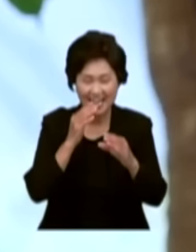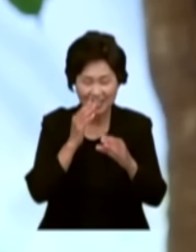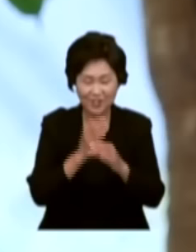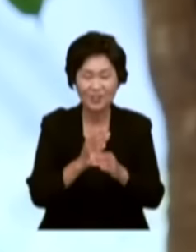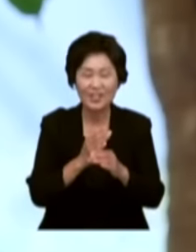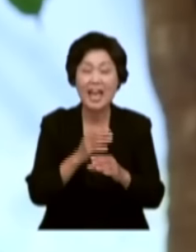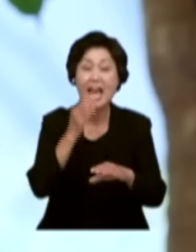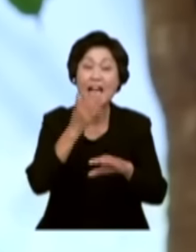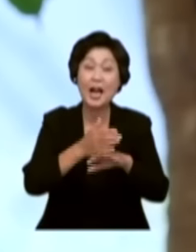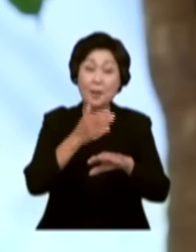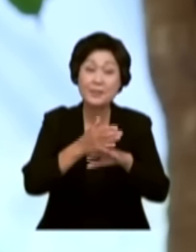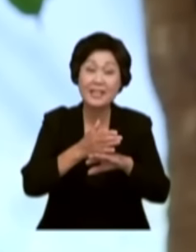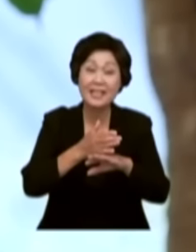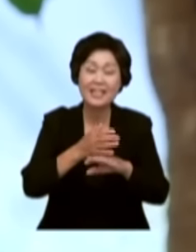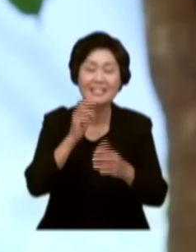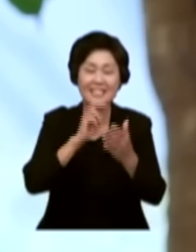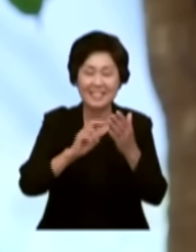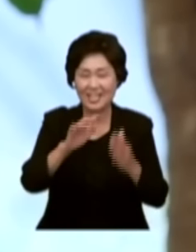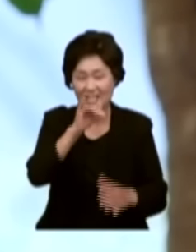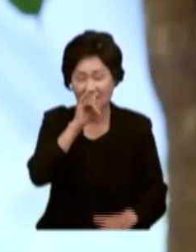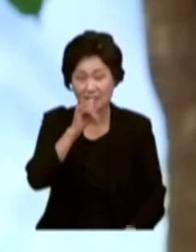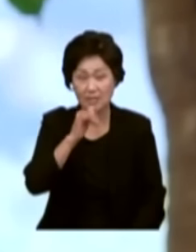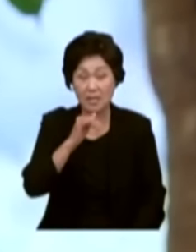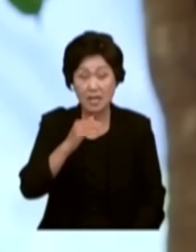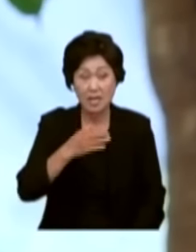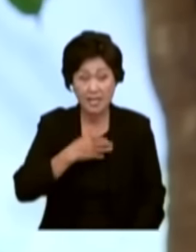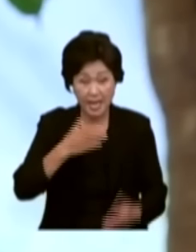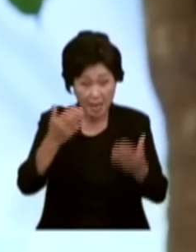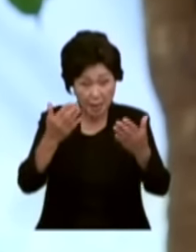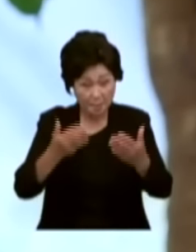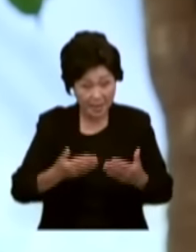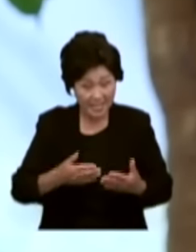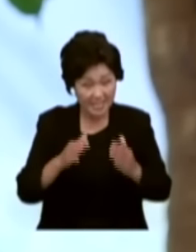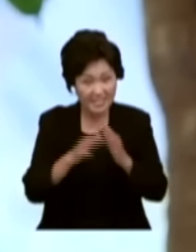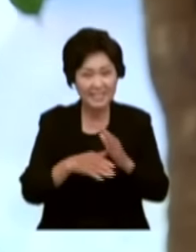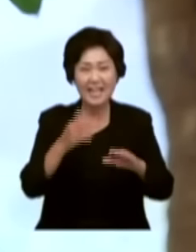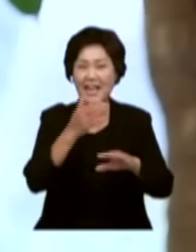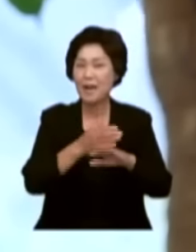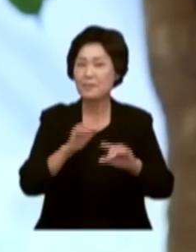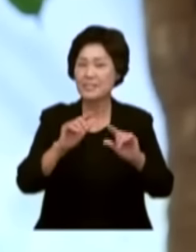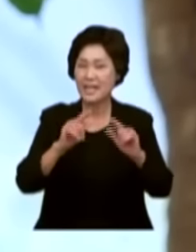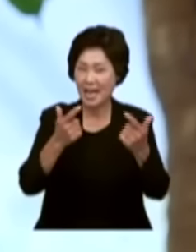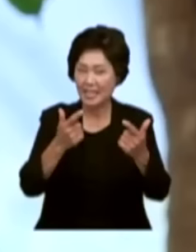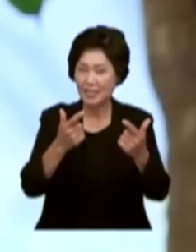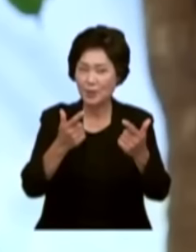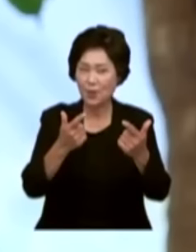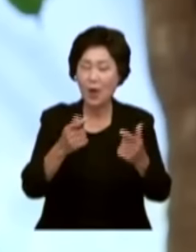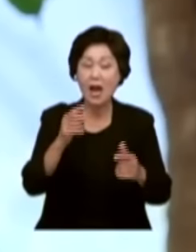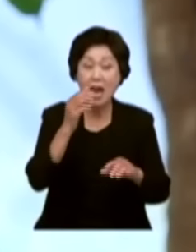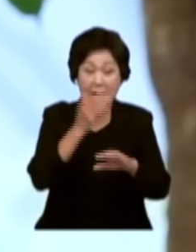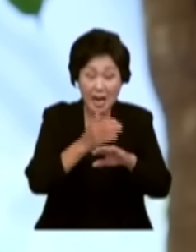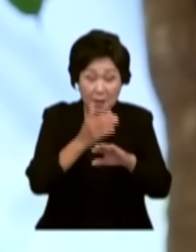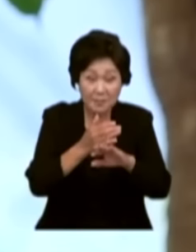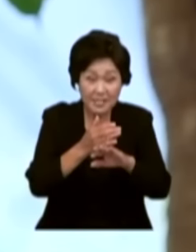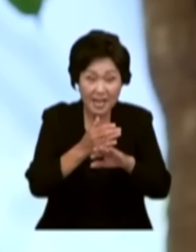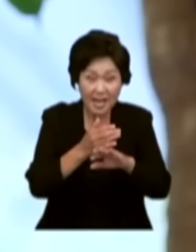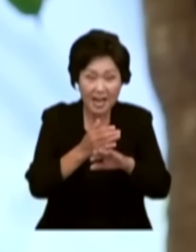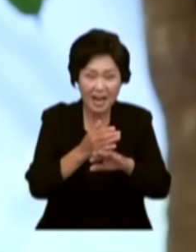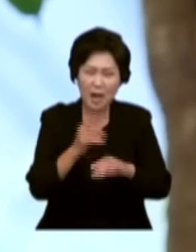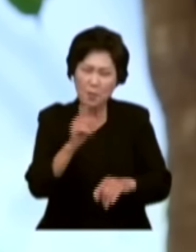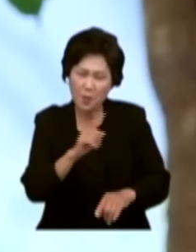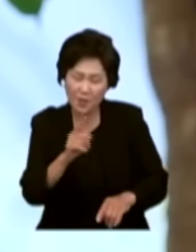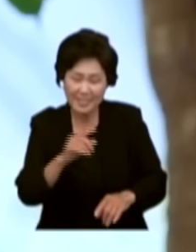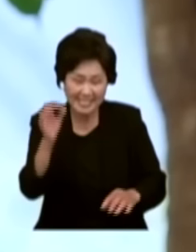감사는 우리가 뭔가 주어졌을 때 감사하는 게 아니라 찾아야 된다고 하더라고요. 네. 누군가가 그렇죠. 그 감사거리를 이렇게 찾을 수